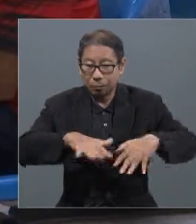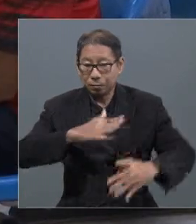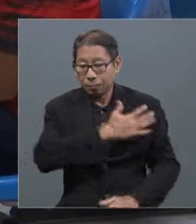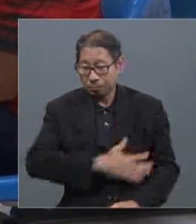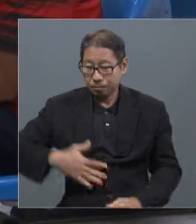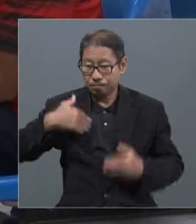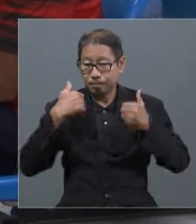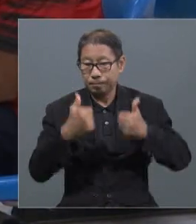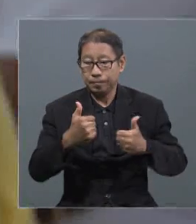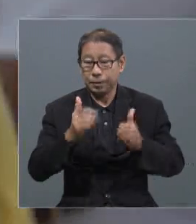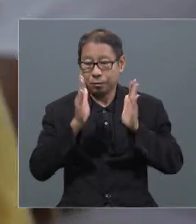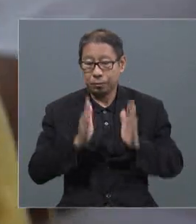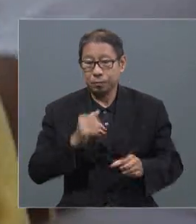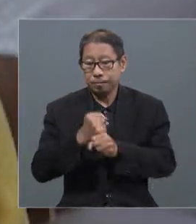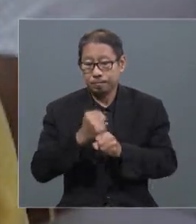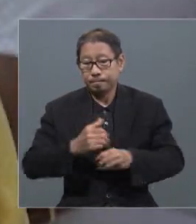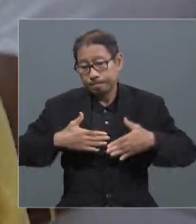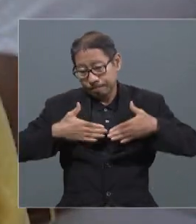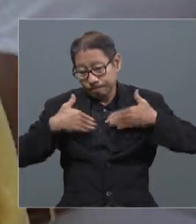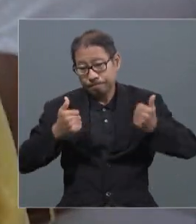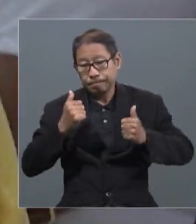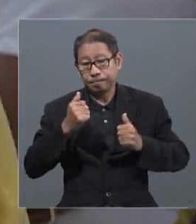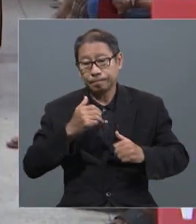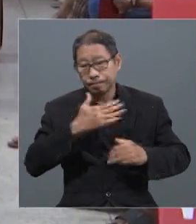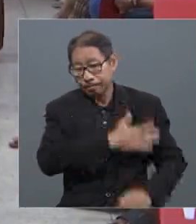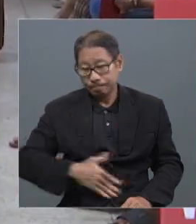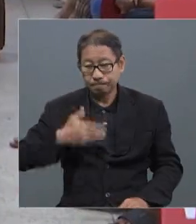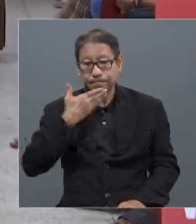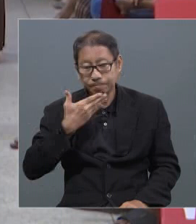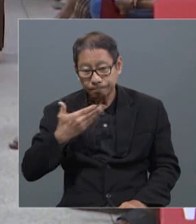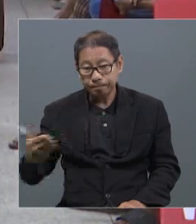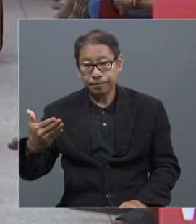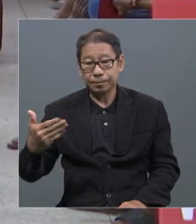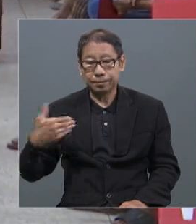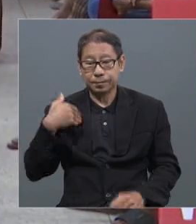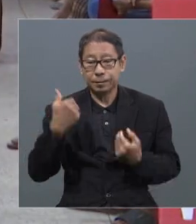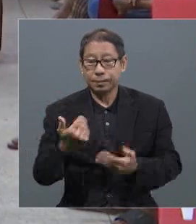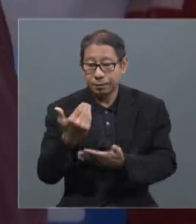เจ้าหน้าที่มีความสุขและสุขภาพยั่งยืนปณวัฒน์